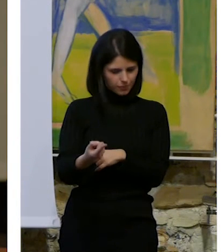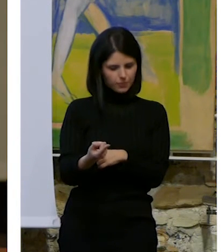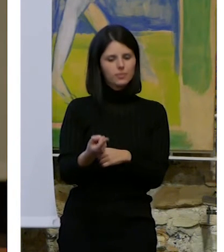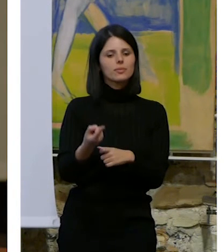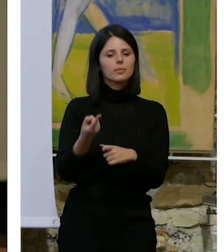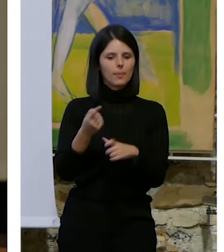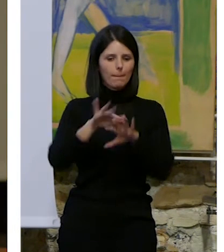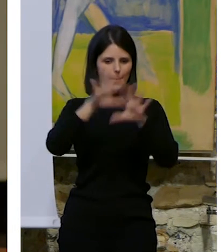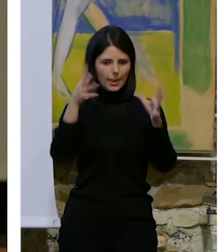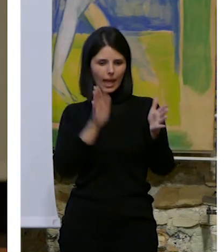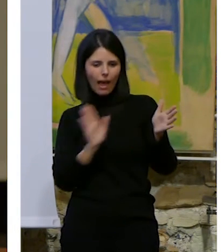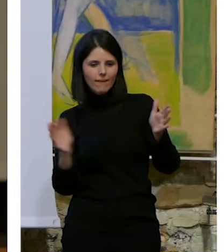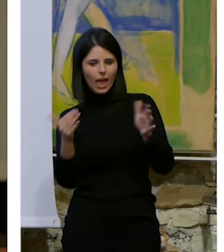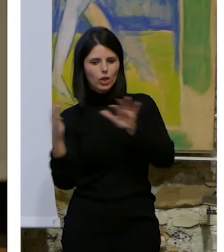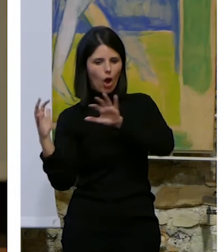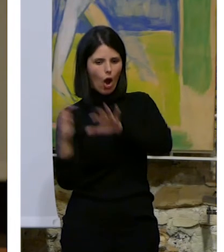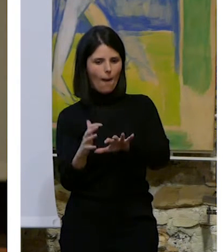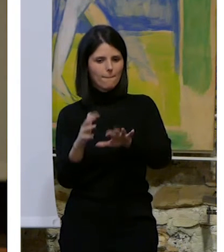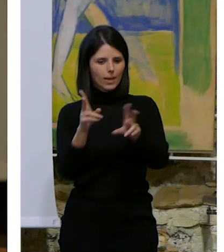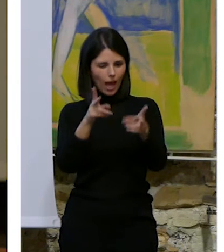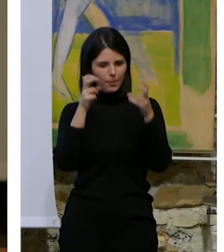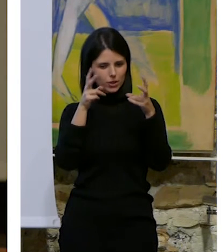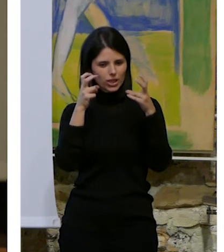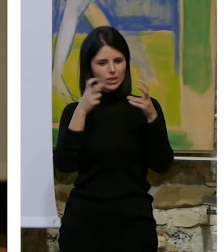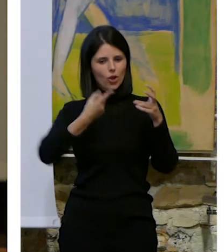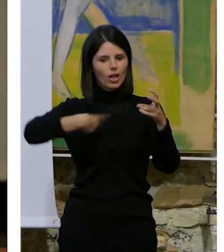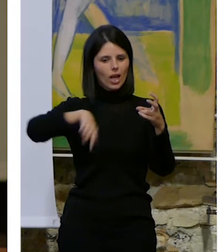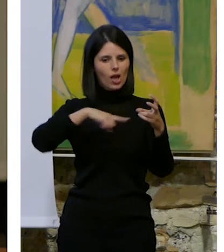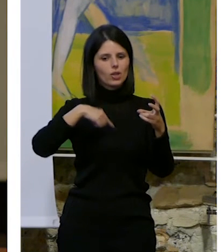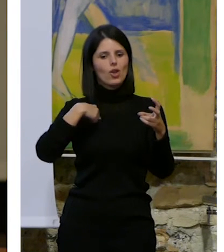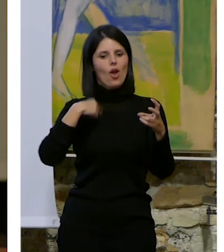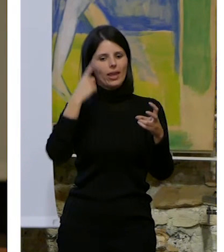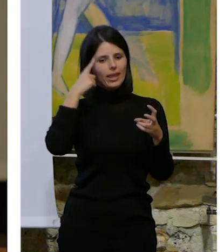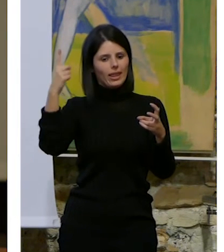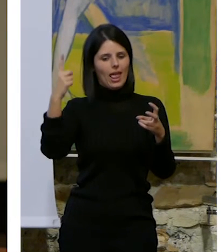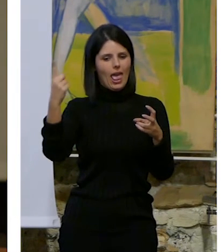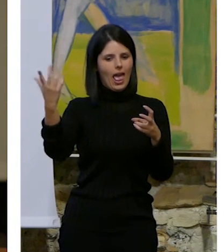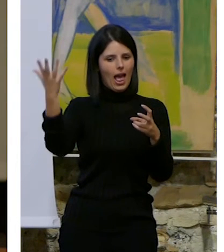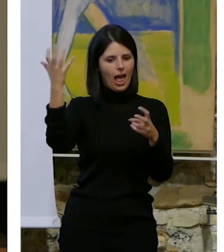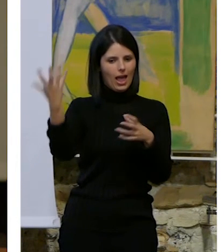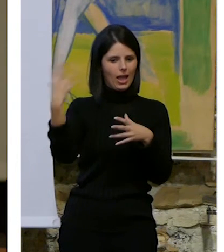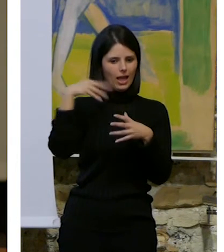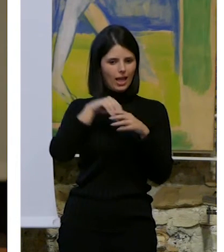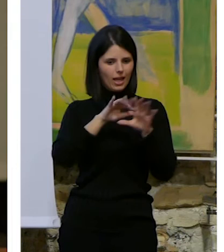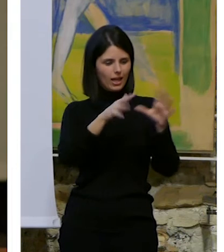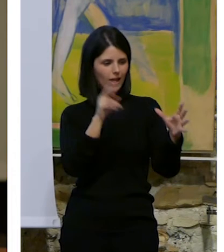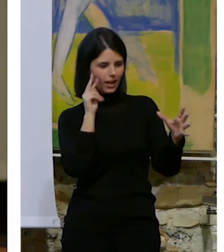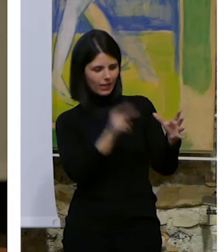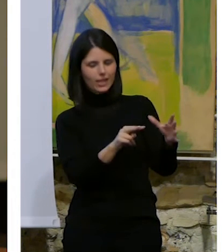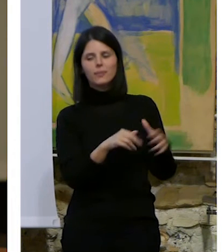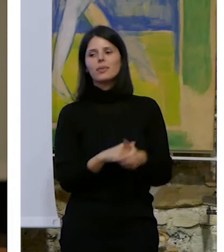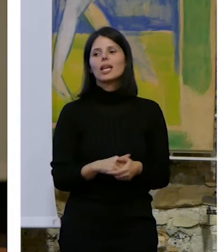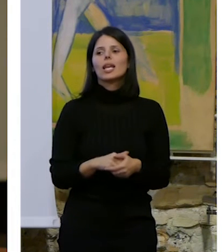la nostra percezione non è che la trasformazione di un'idea preesistente in una concrezione, in una cosa concreta, a tal punto che